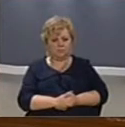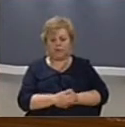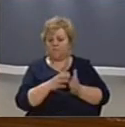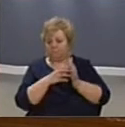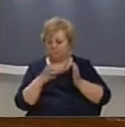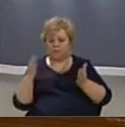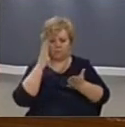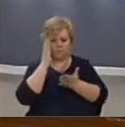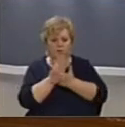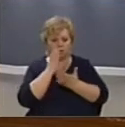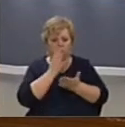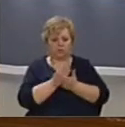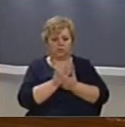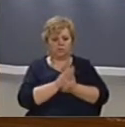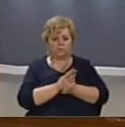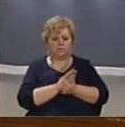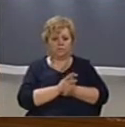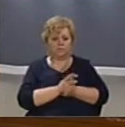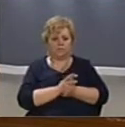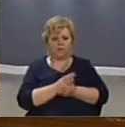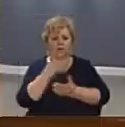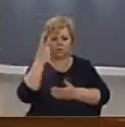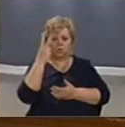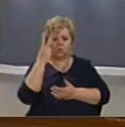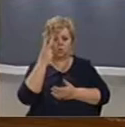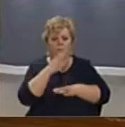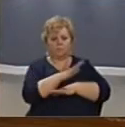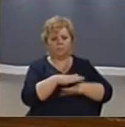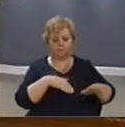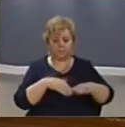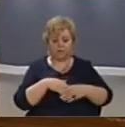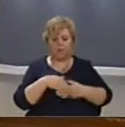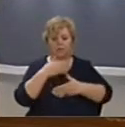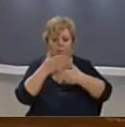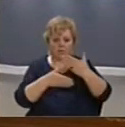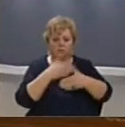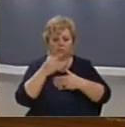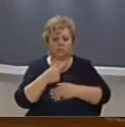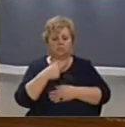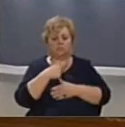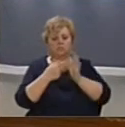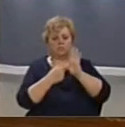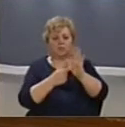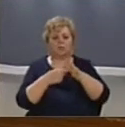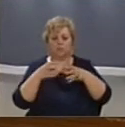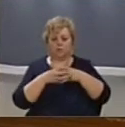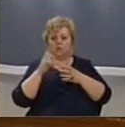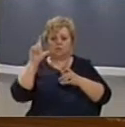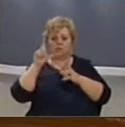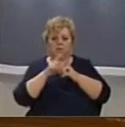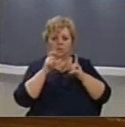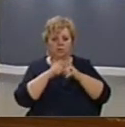Vazhdimisht, sidomos këtyre 2 mandateve të fundit, që jam edhe dëshmitari drejt për drejt, grupi parlamentar i